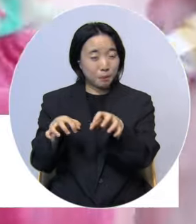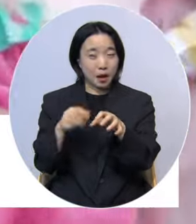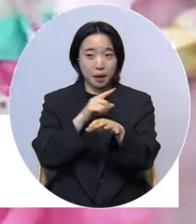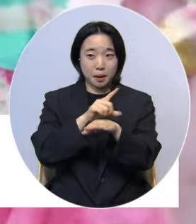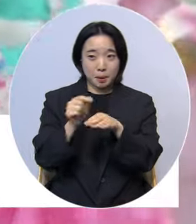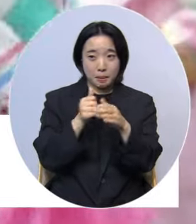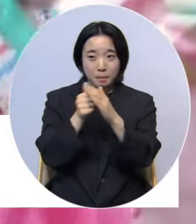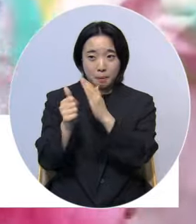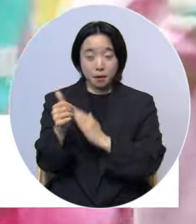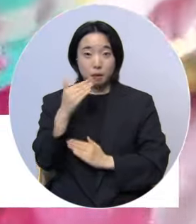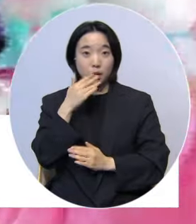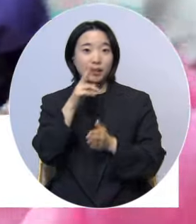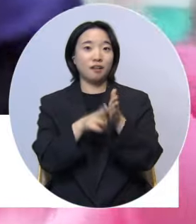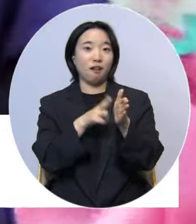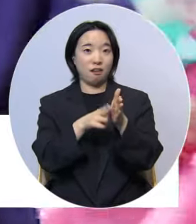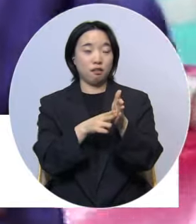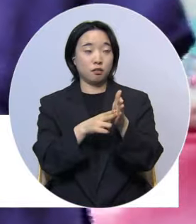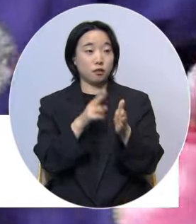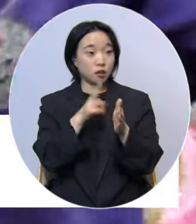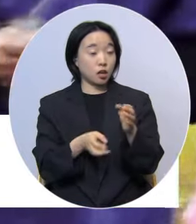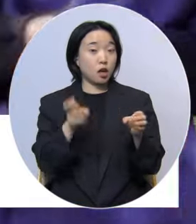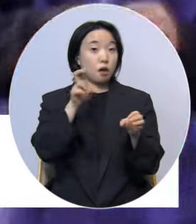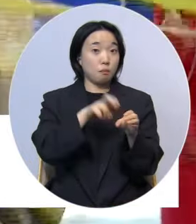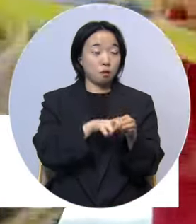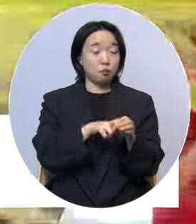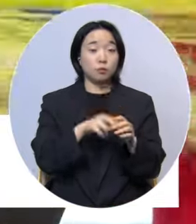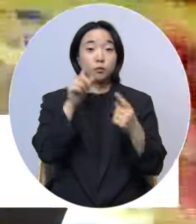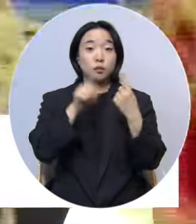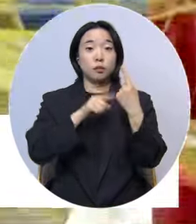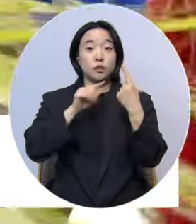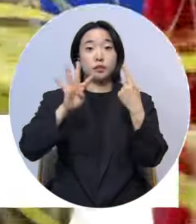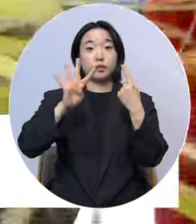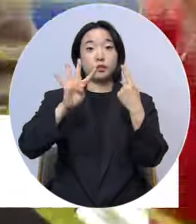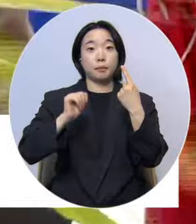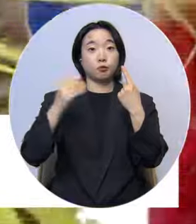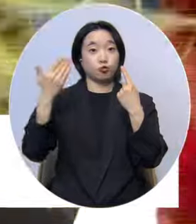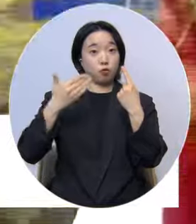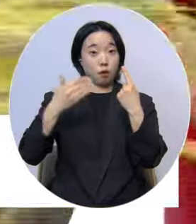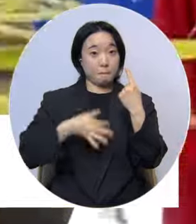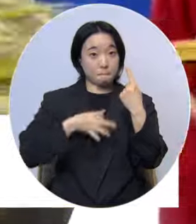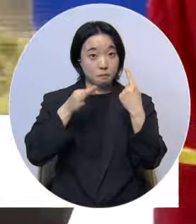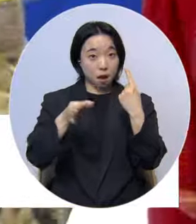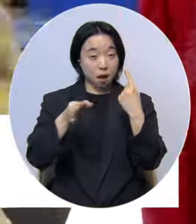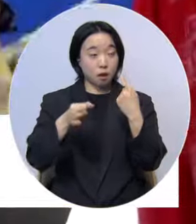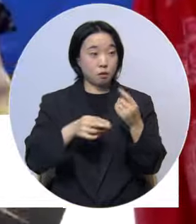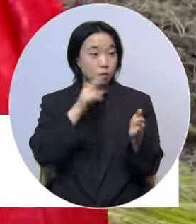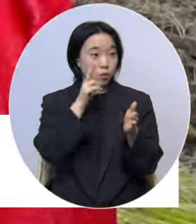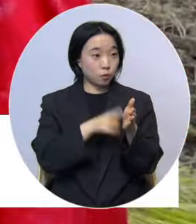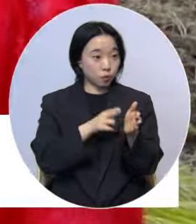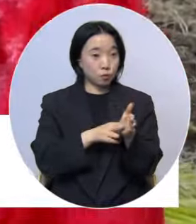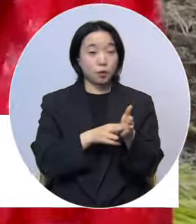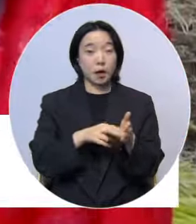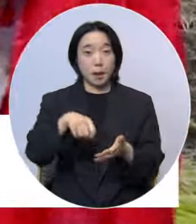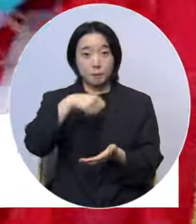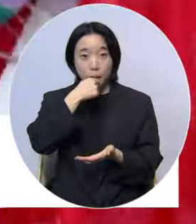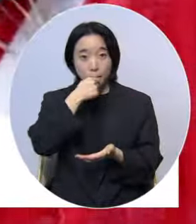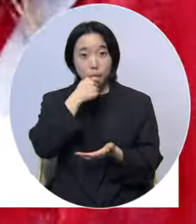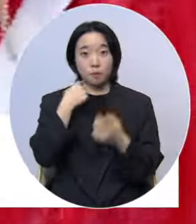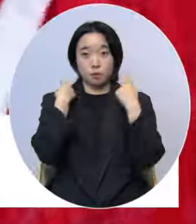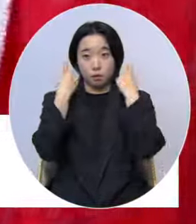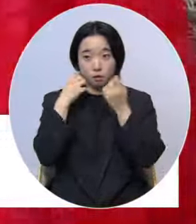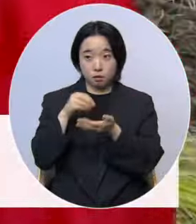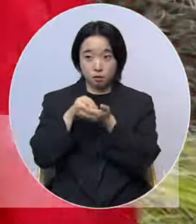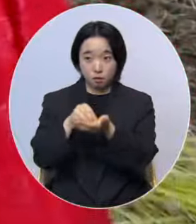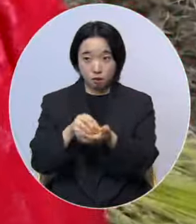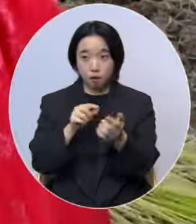등을 체험할 수 있는 행사로 1인당 4만 9천원만 부담하면 부터 식사 관광지 입장까지 모두 해결할 수